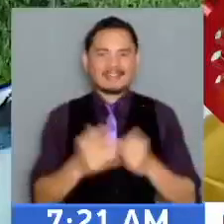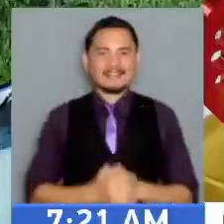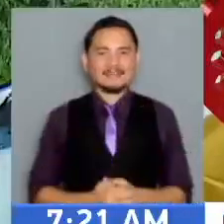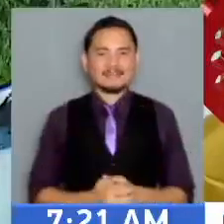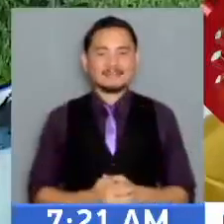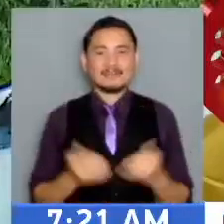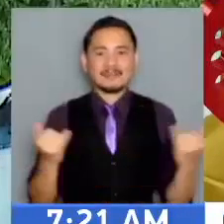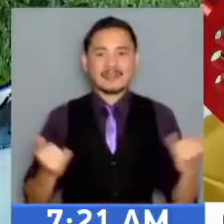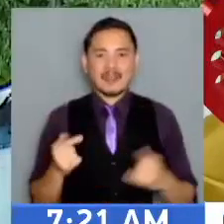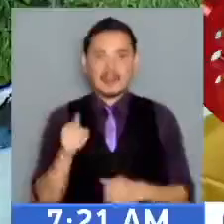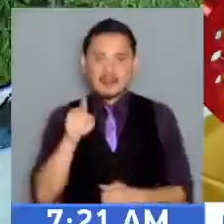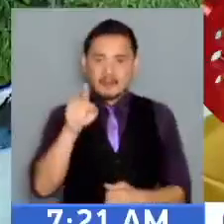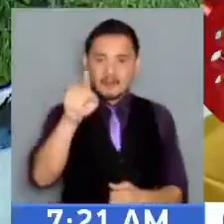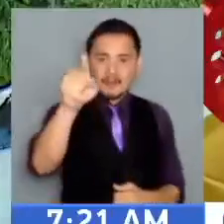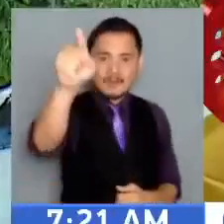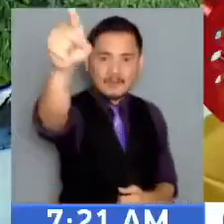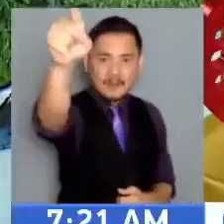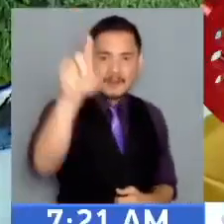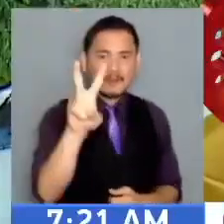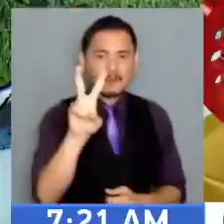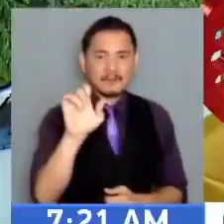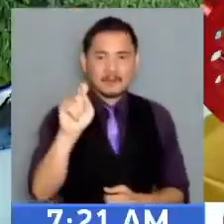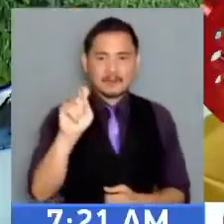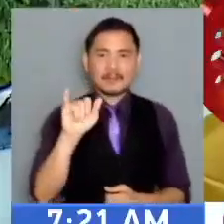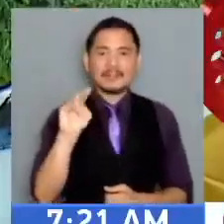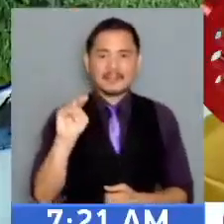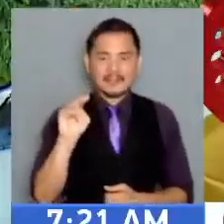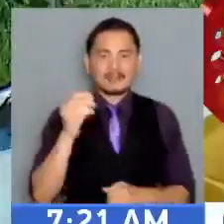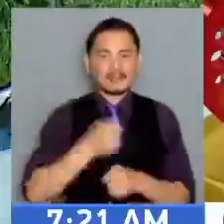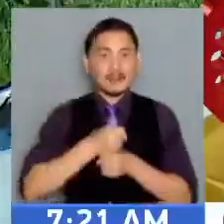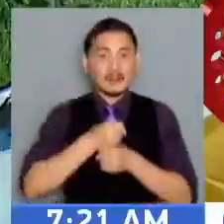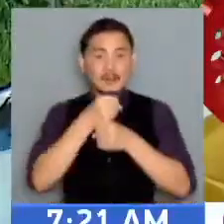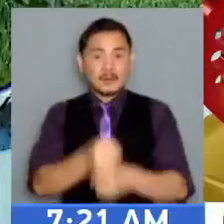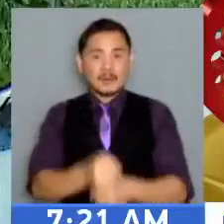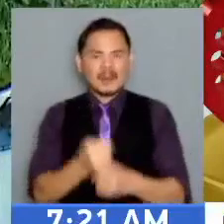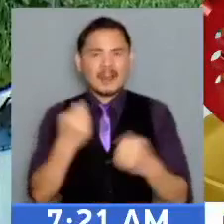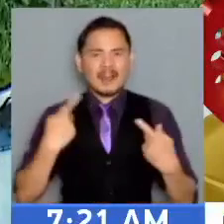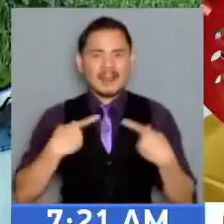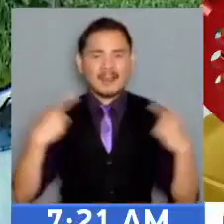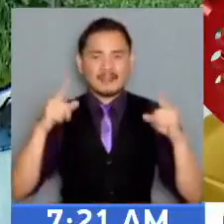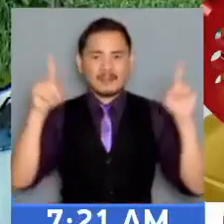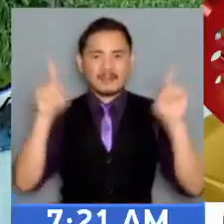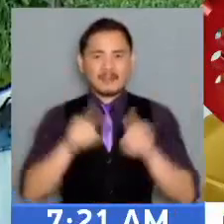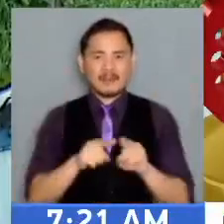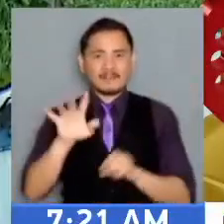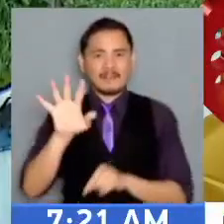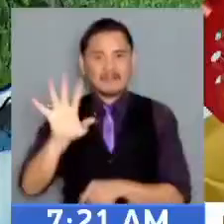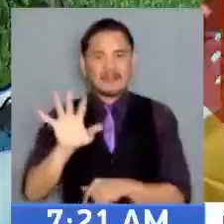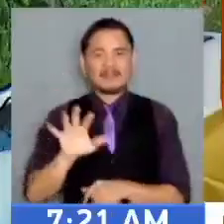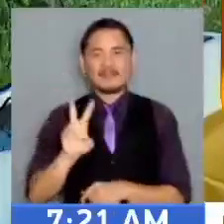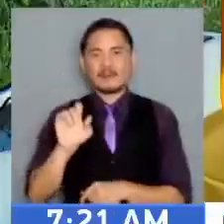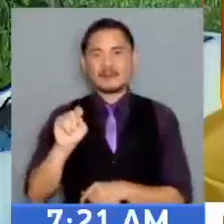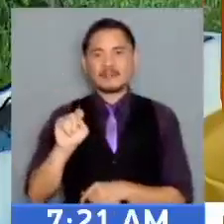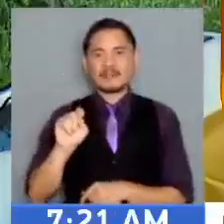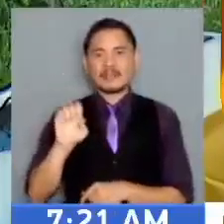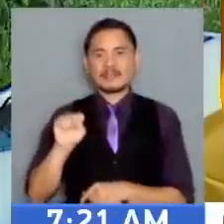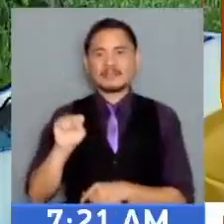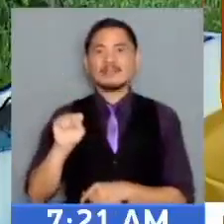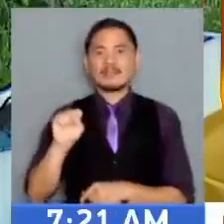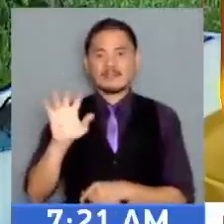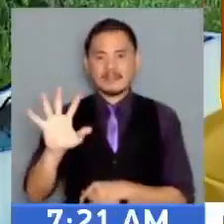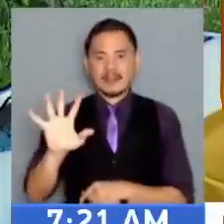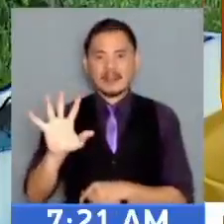goodness! Dahil mapapanood na ang highly anticipated na Kapuso live-action adaptation series na Voltes 5 Legacy sa Kapuso